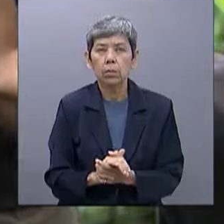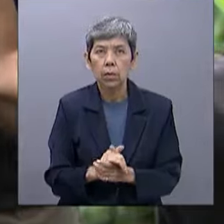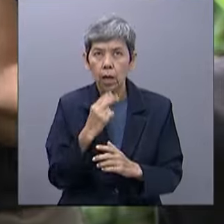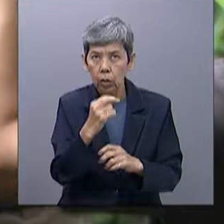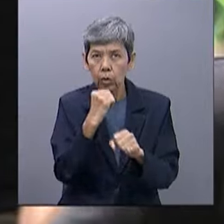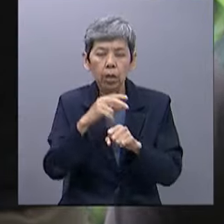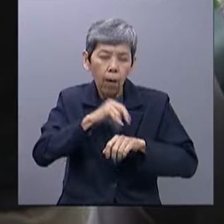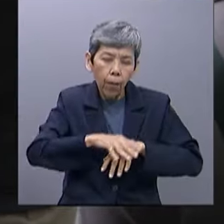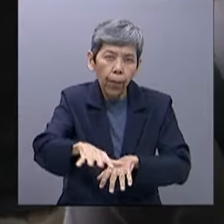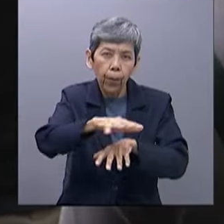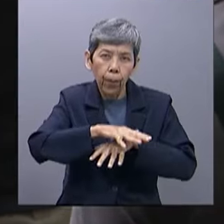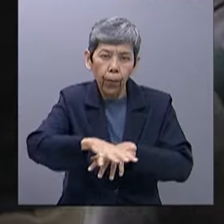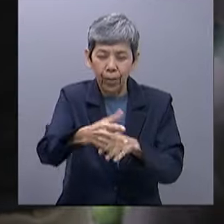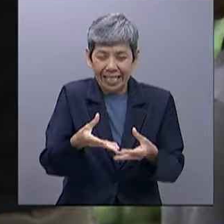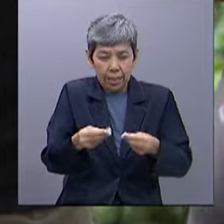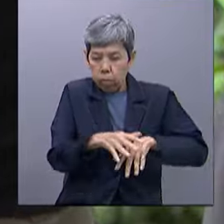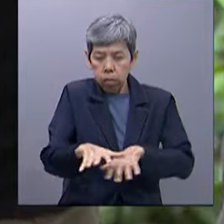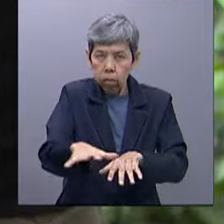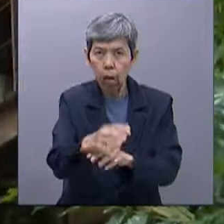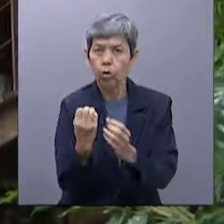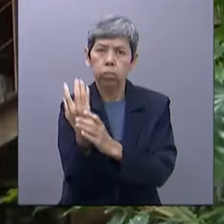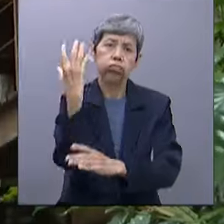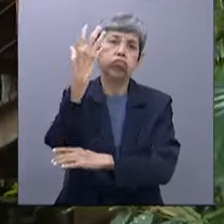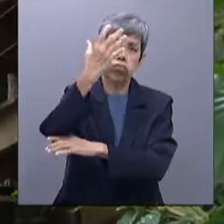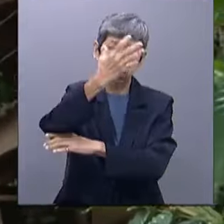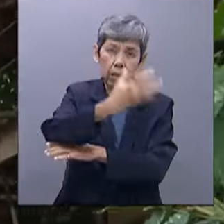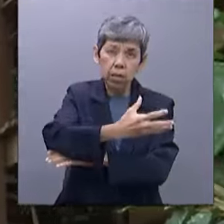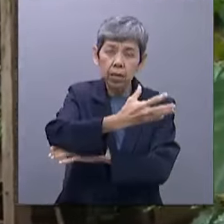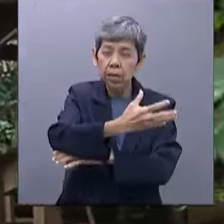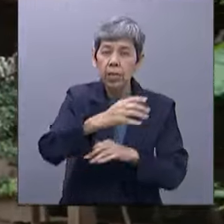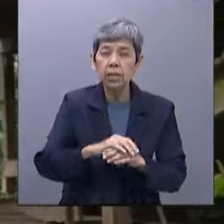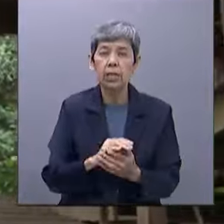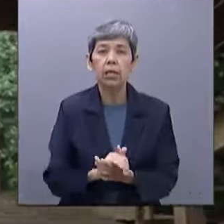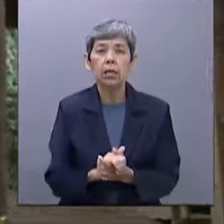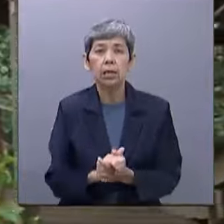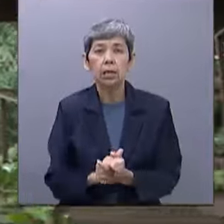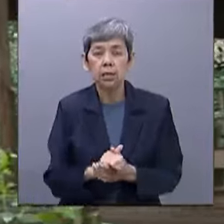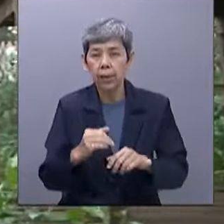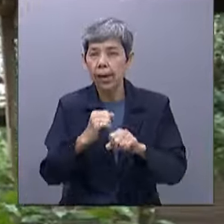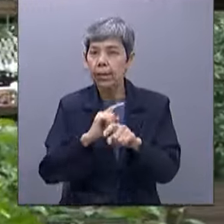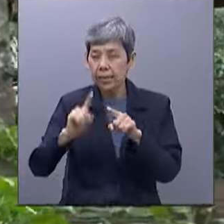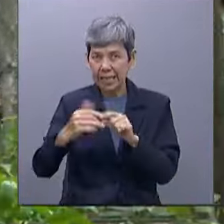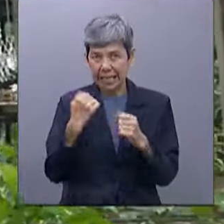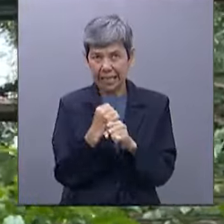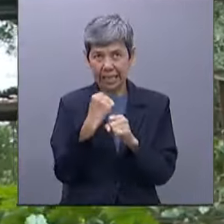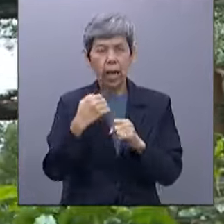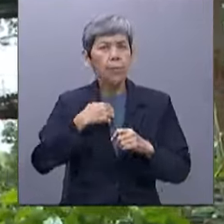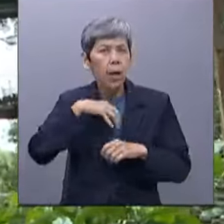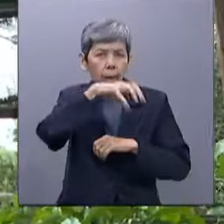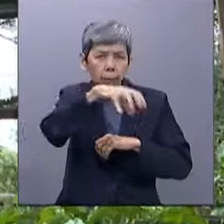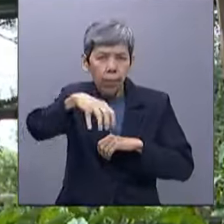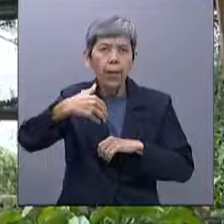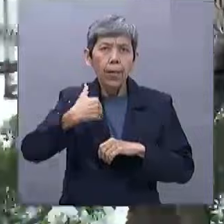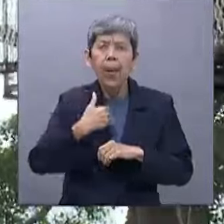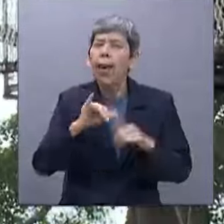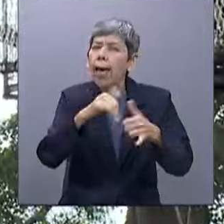น้ำป่าไหลหลากดินสไลด์ต้นไม้โค่นถล่มนะคะโค่นล้มที่จังหวัดเชียงใหม่นั้นเคยมีสถานประกอบการเครื่อง